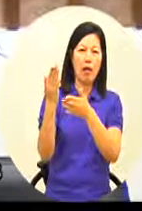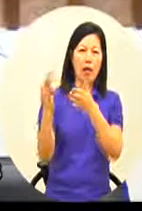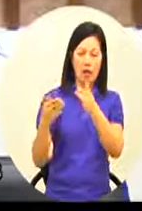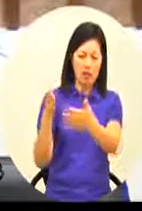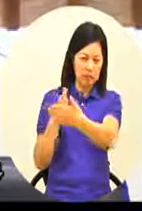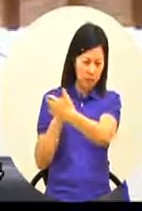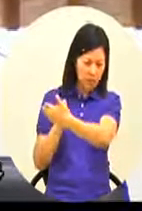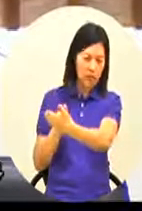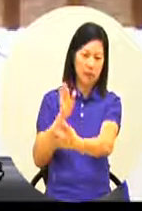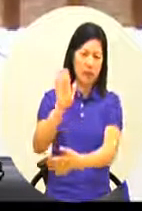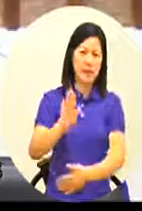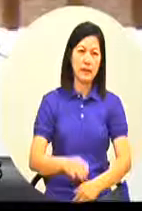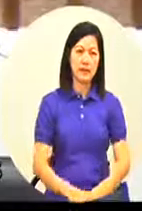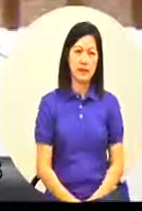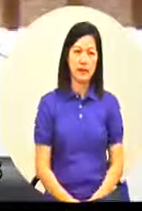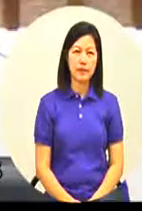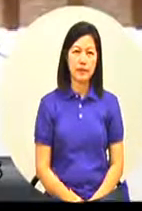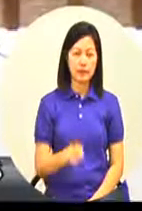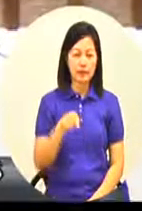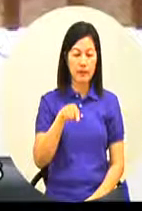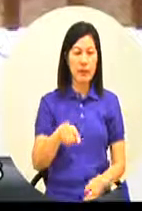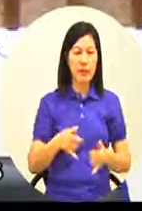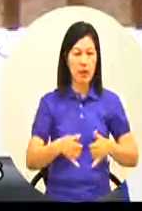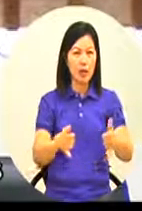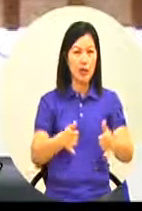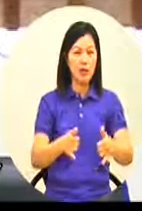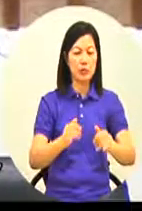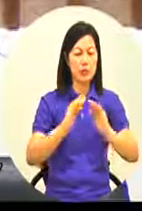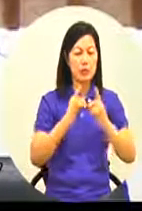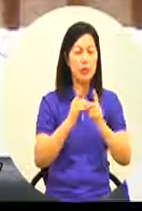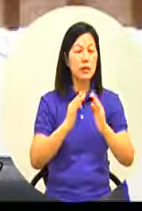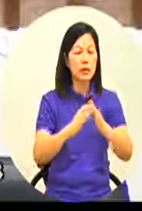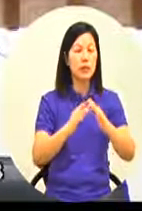好，那这个路是都市计划道路，